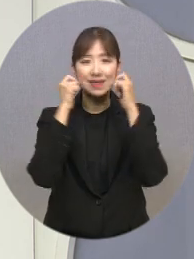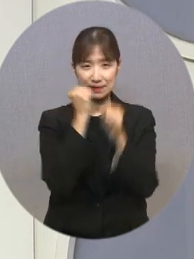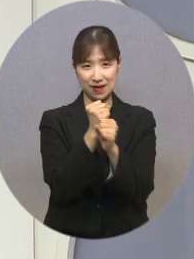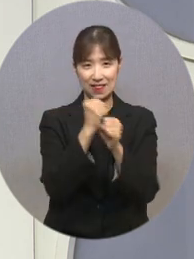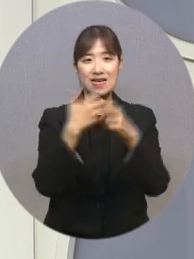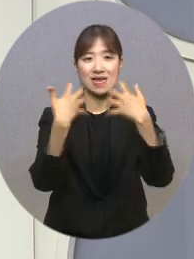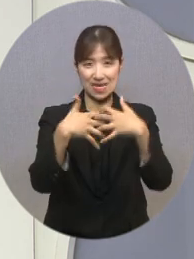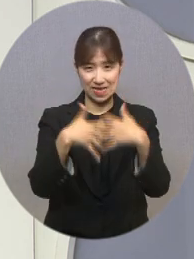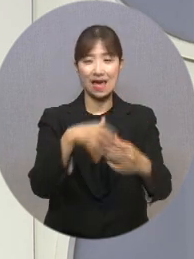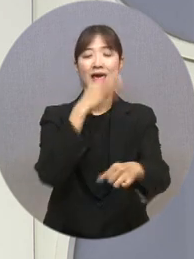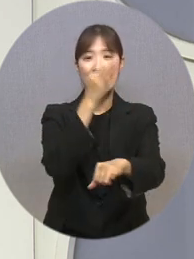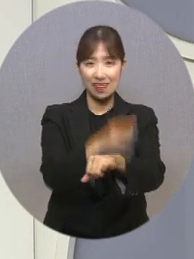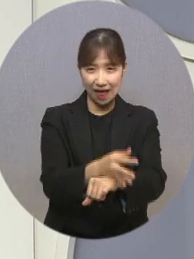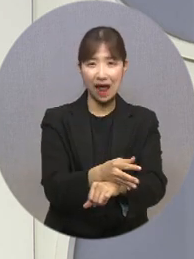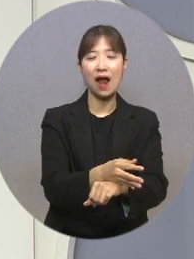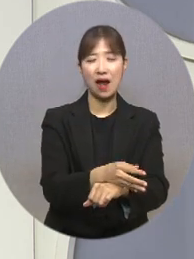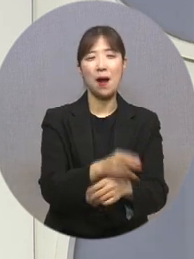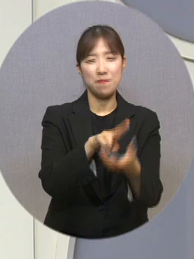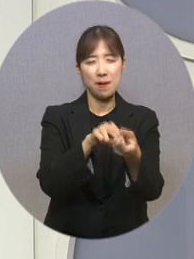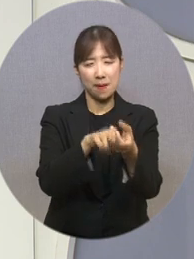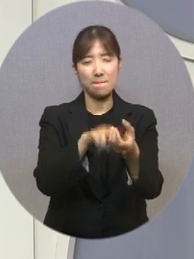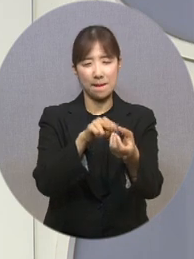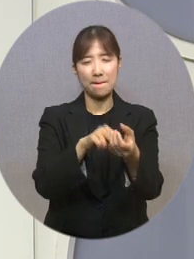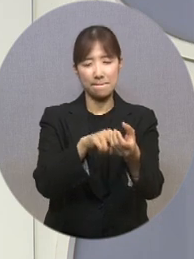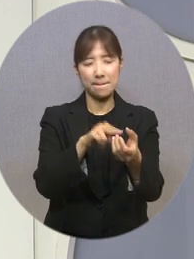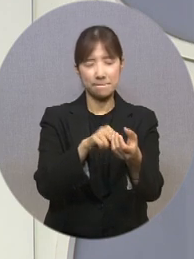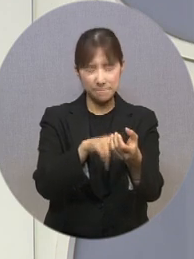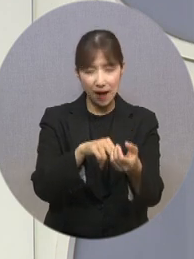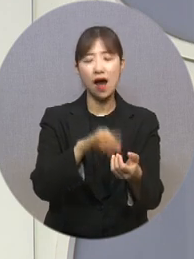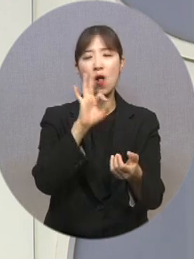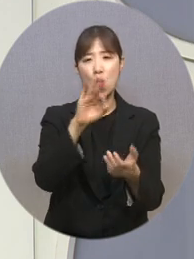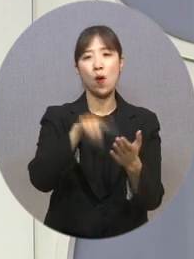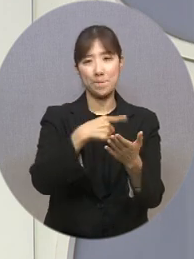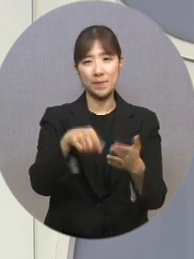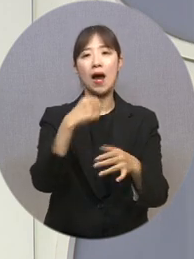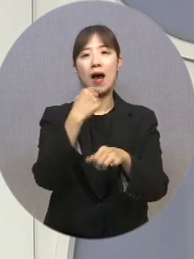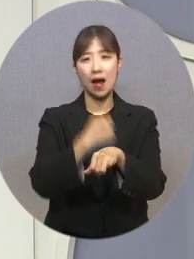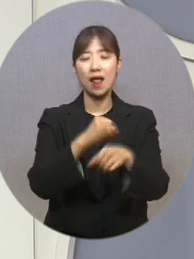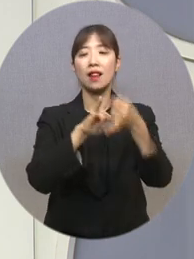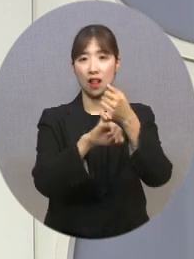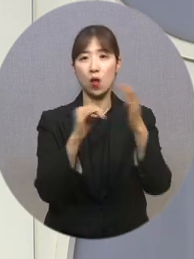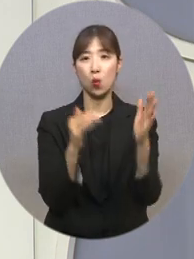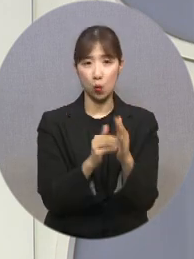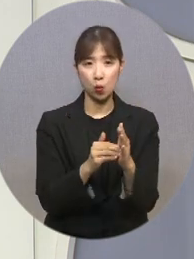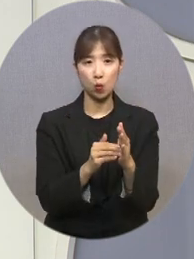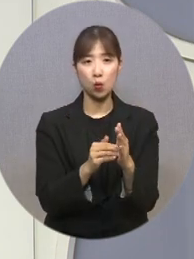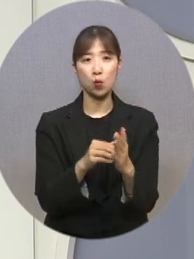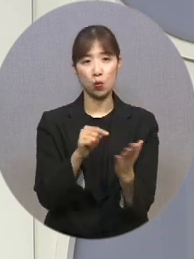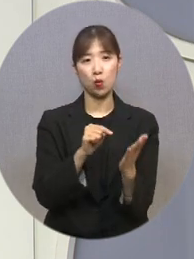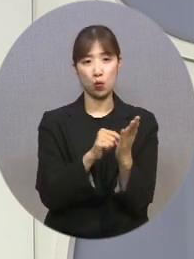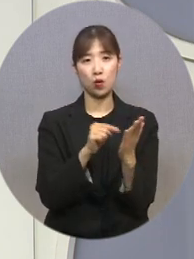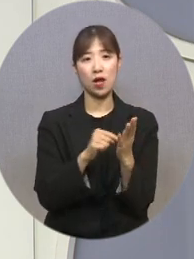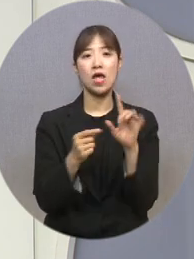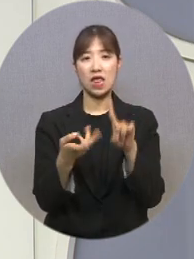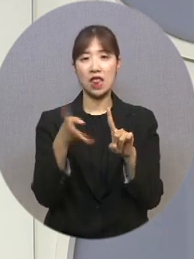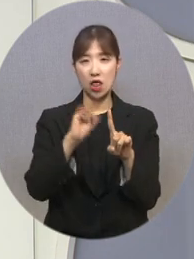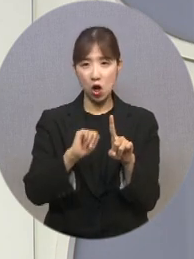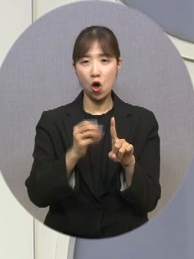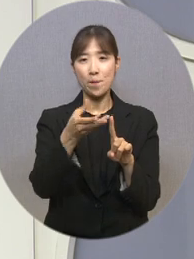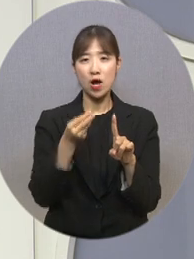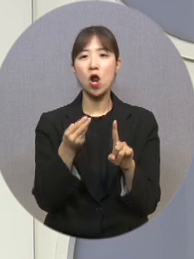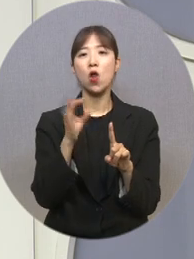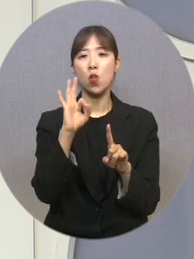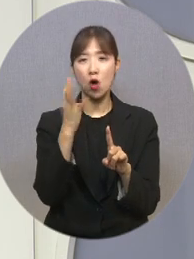사서 아. 6개월 뒤에 수익금하고 원금을 갚겠다 이렇게 했을 경우에 만약에 차용 중에 뭐 1억 원 빌리는 날짜